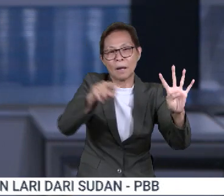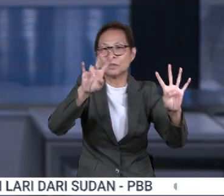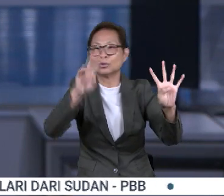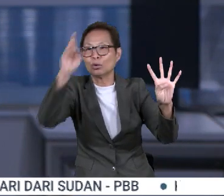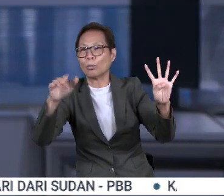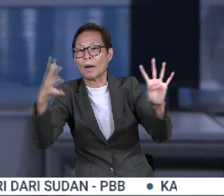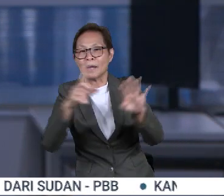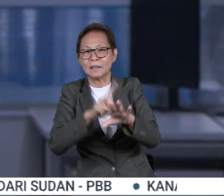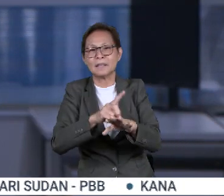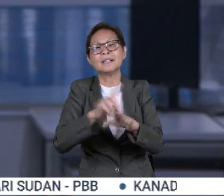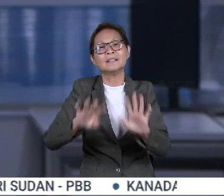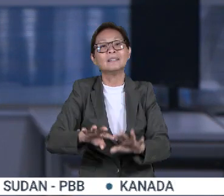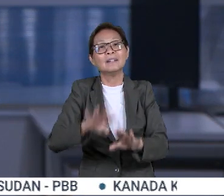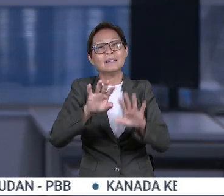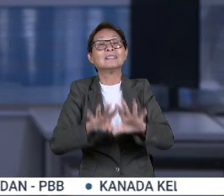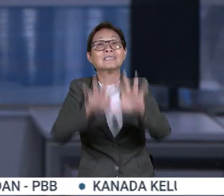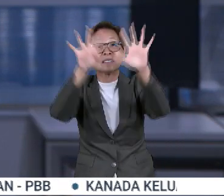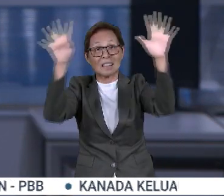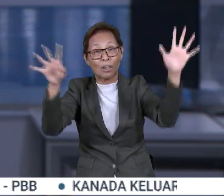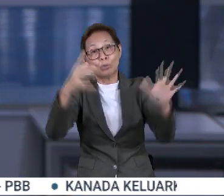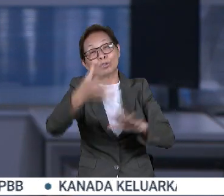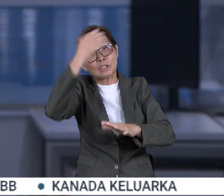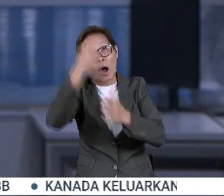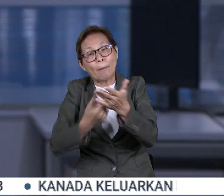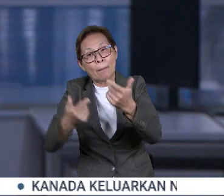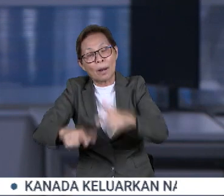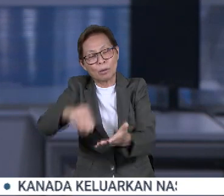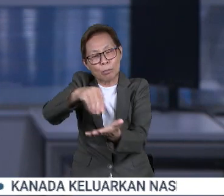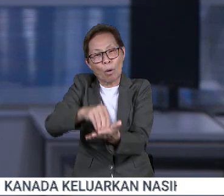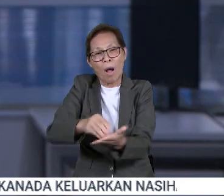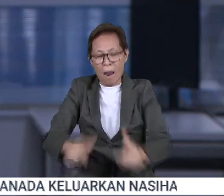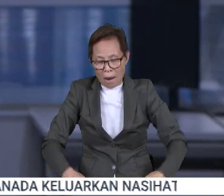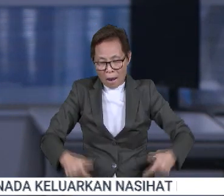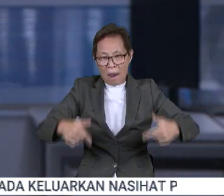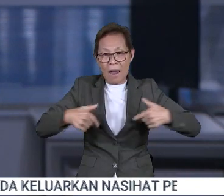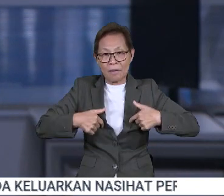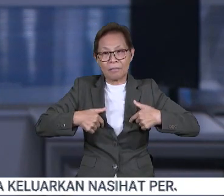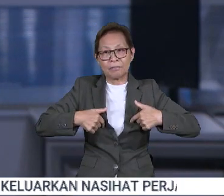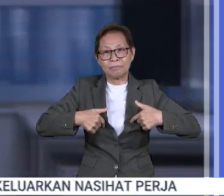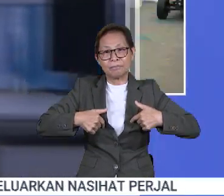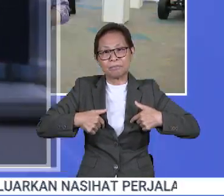Mei bertempat di ma'i untuk perkembangan lanjut di lokasi kita lintas langsung bersama jabatan